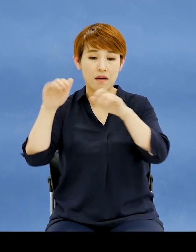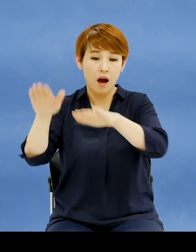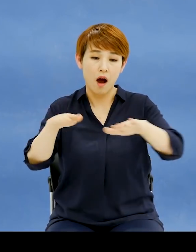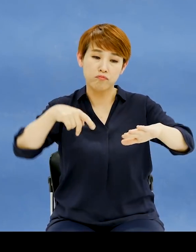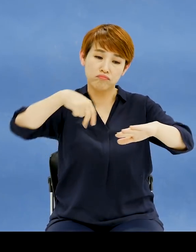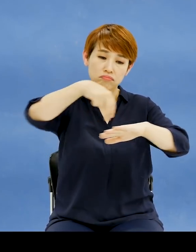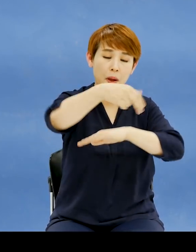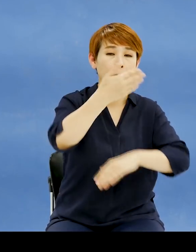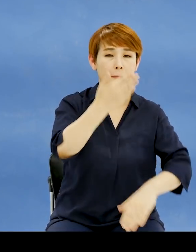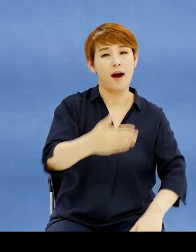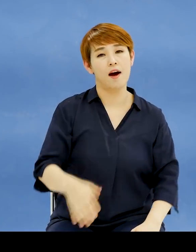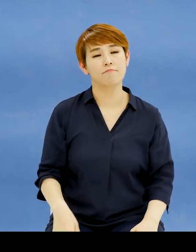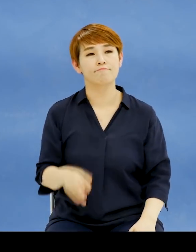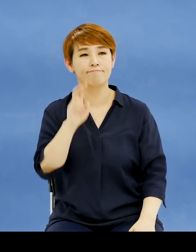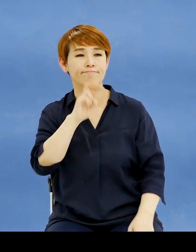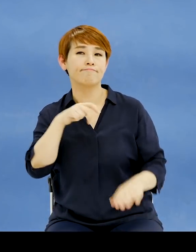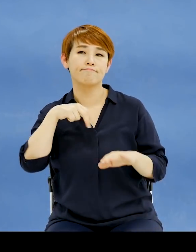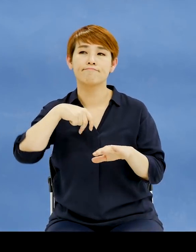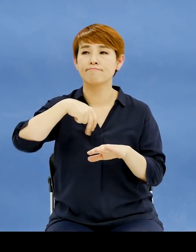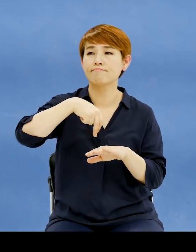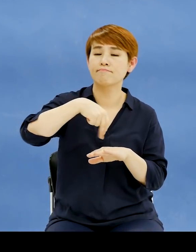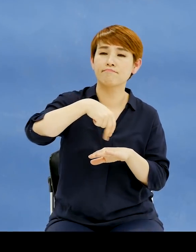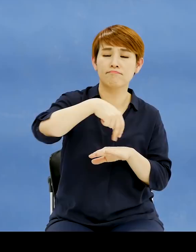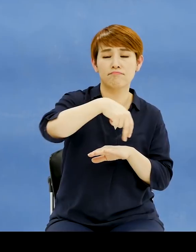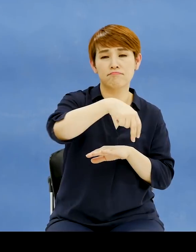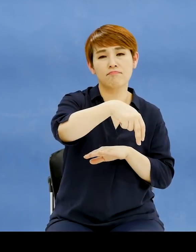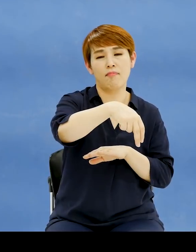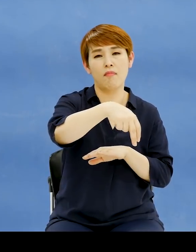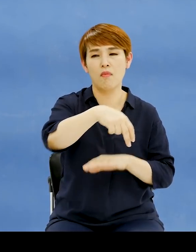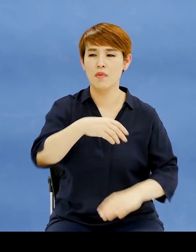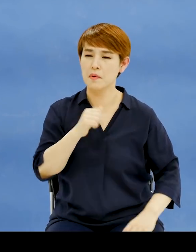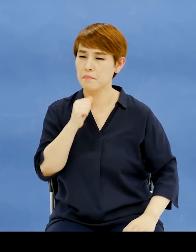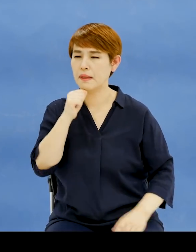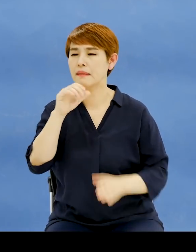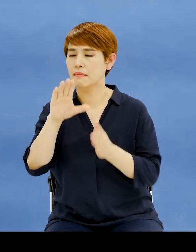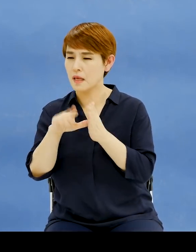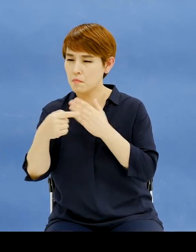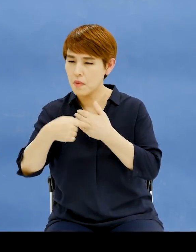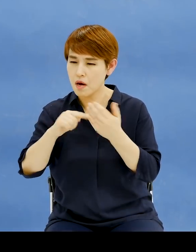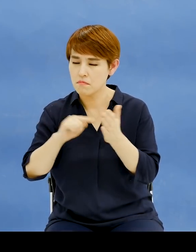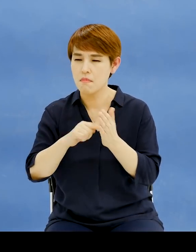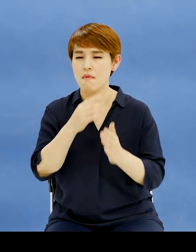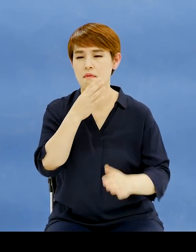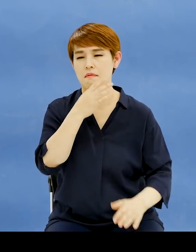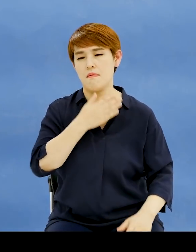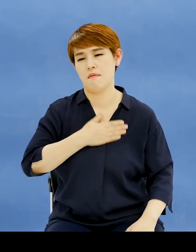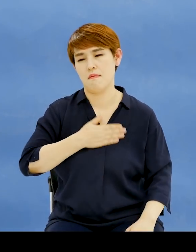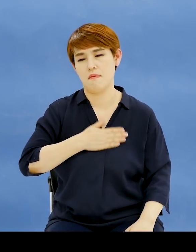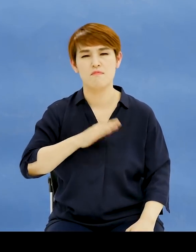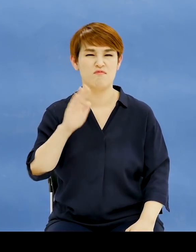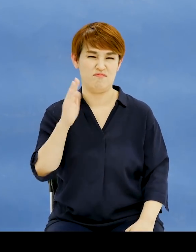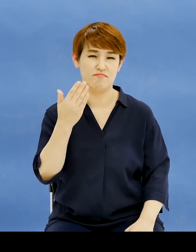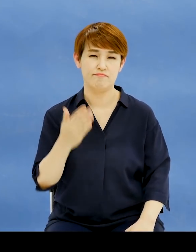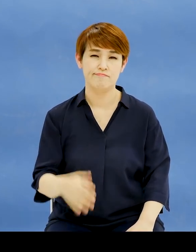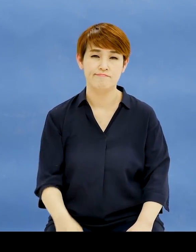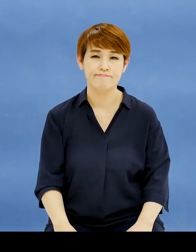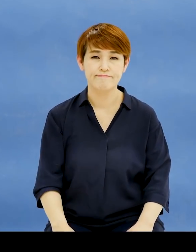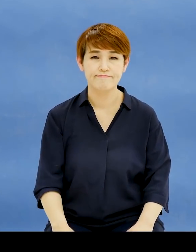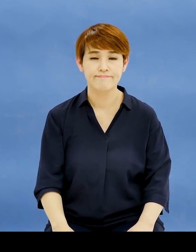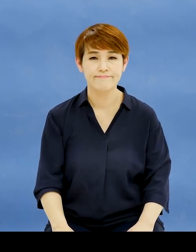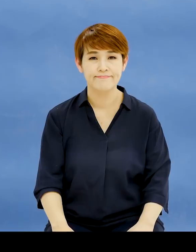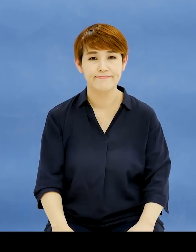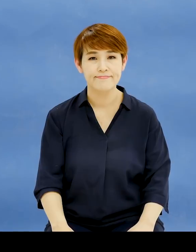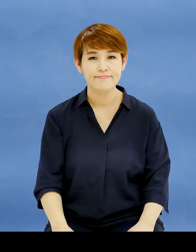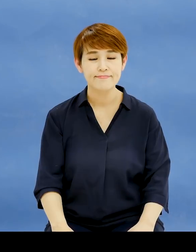그냥 흥얼거리면서도 걸어보고 네. 아 이렇게 없을 때 마음은 이런 거구나 이런 생각도 좀